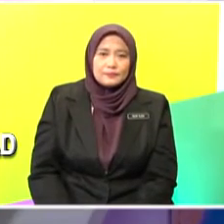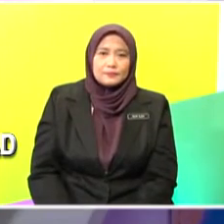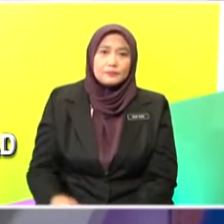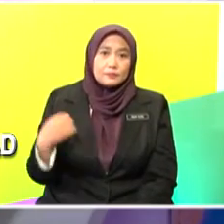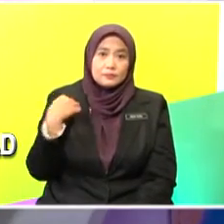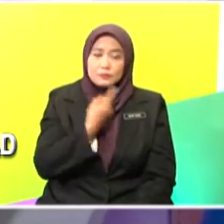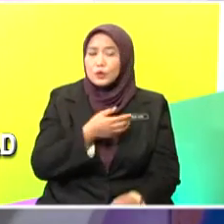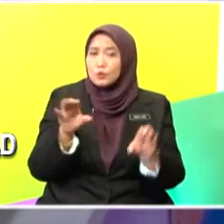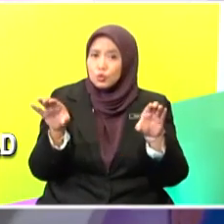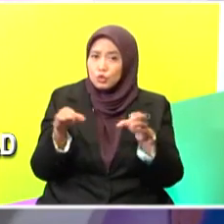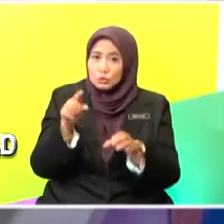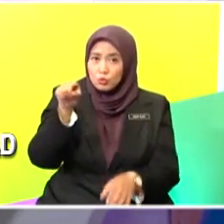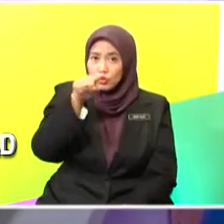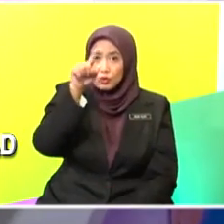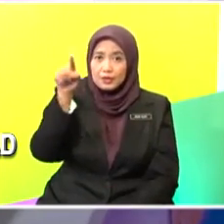bulatkan. Bulat.